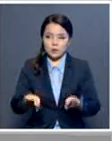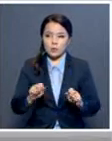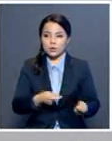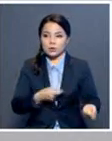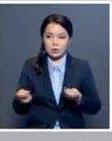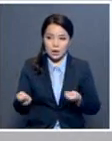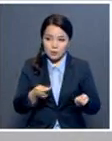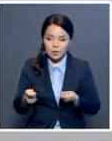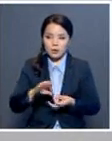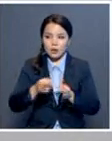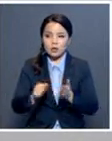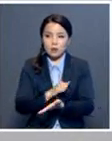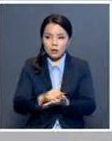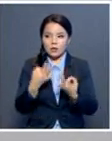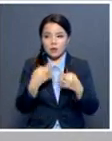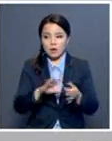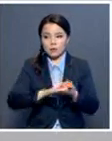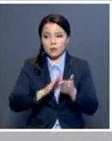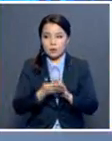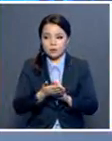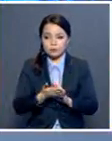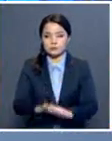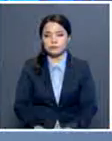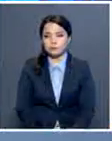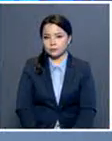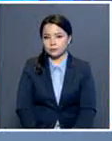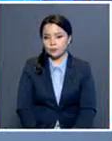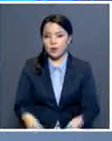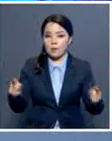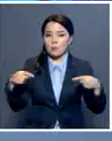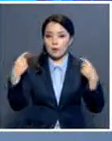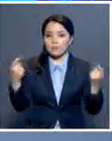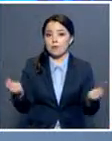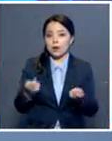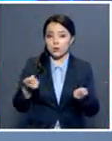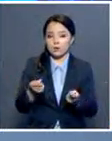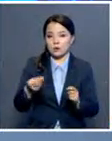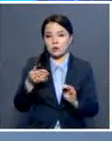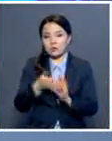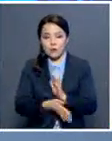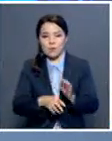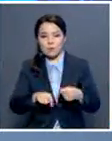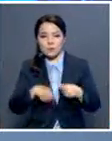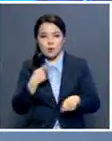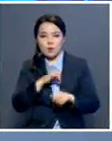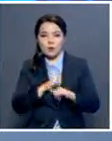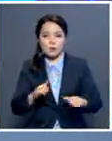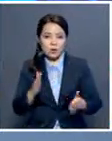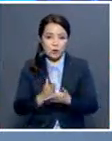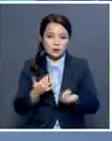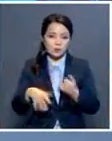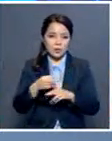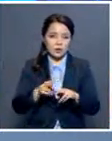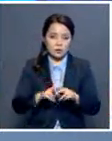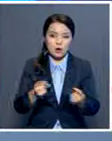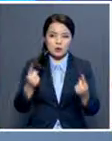мүмкіндік береді. Құжат осы мәселелерді қарастыруда. Мал бағудың машақаты көбейіп барады. Қостанай облысында асыл тұқымды түлік өсіріп